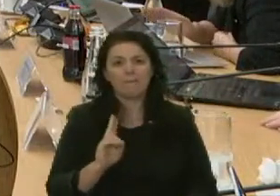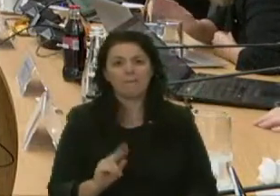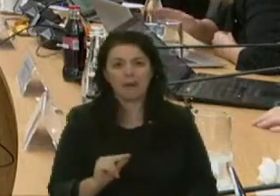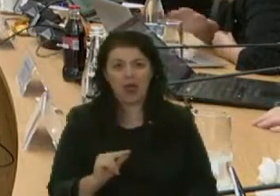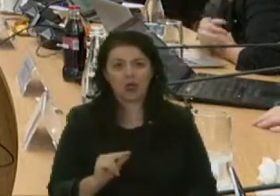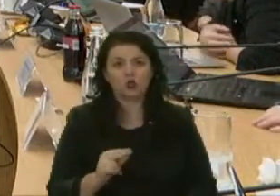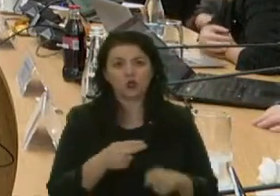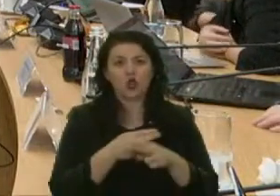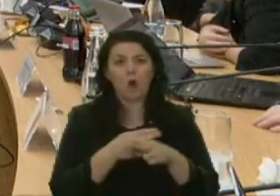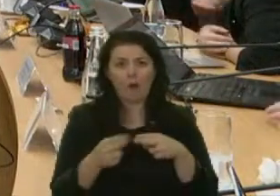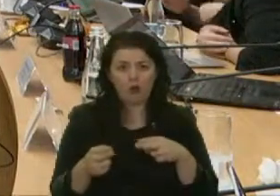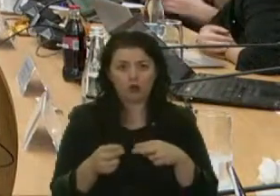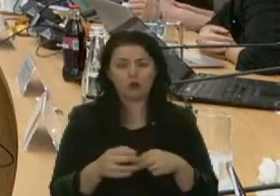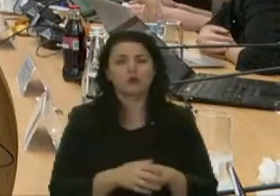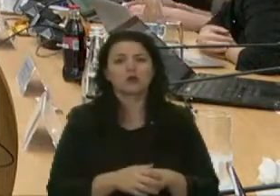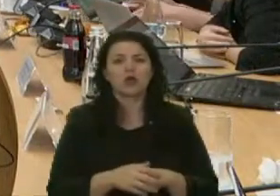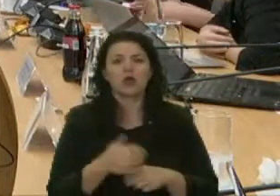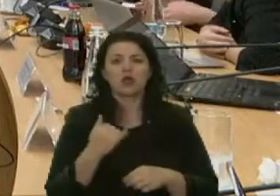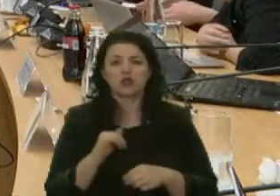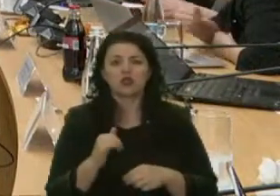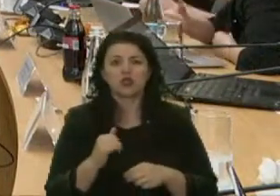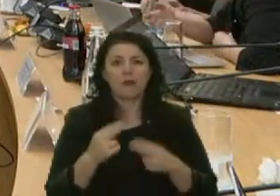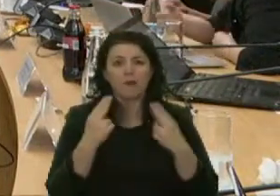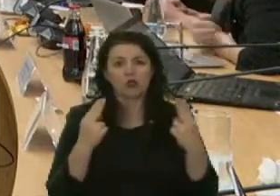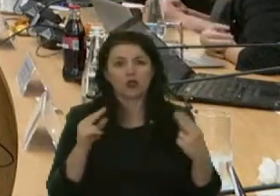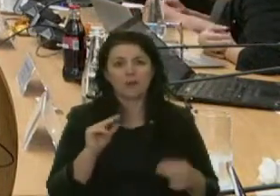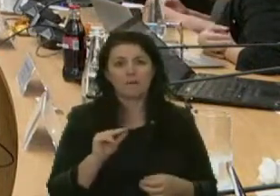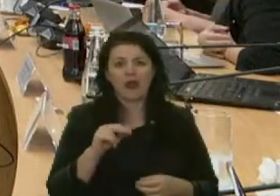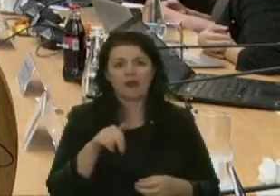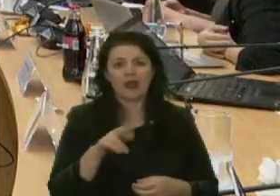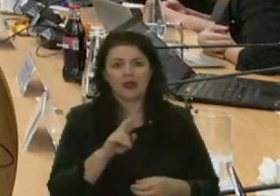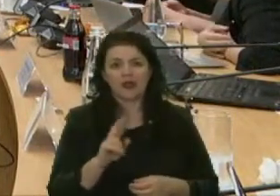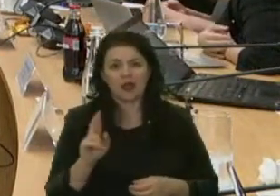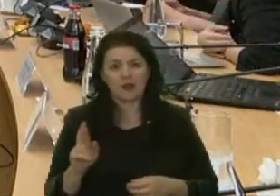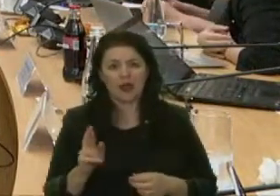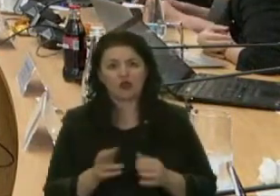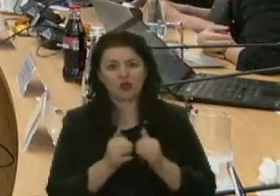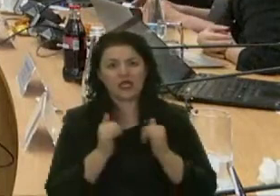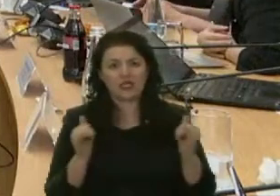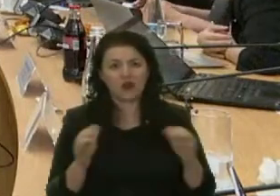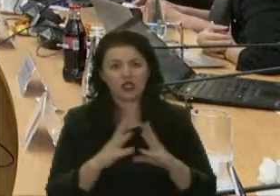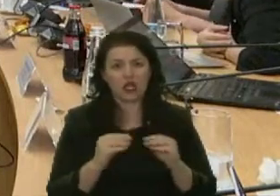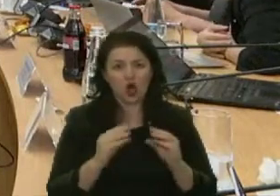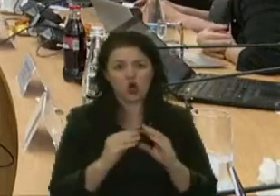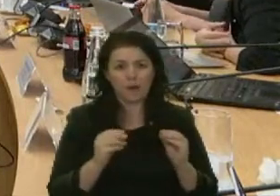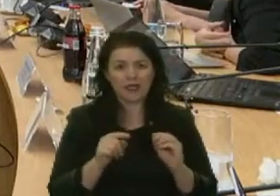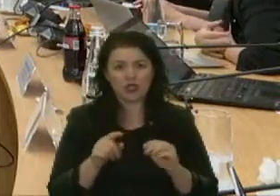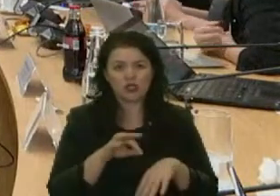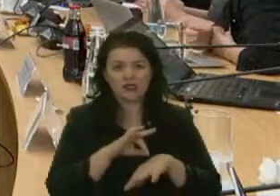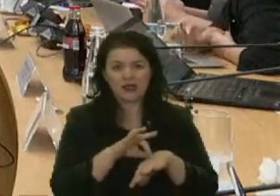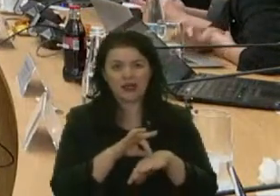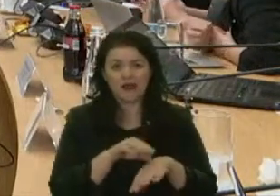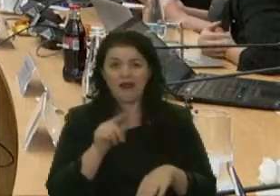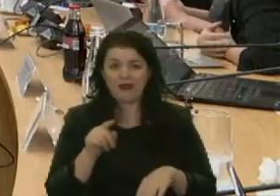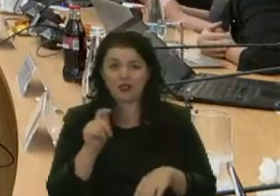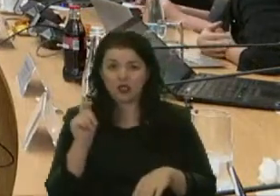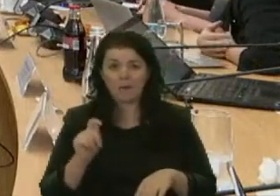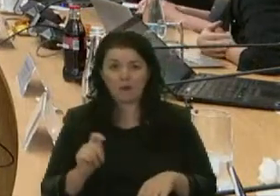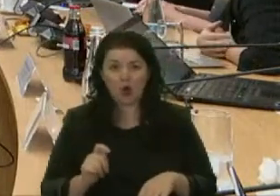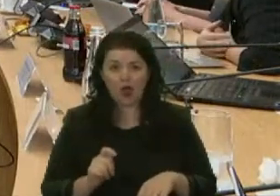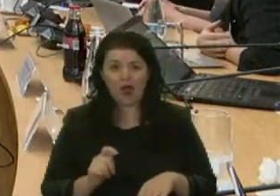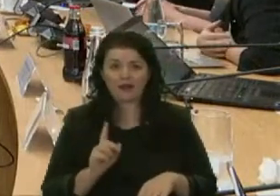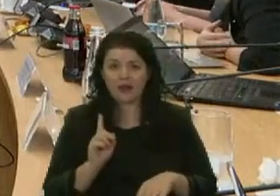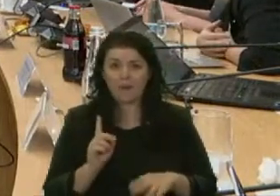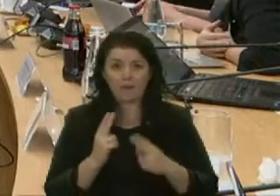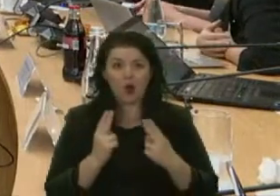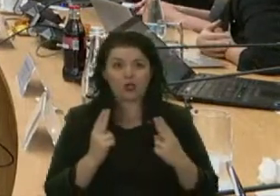reafirmăm importanța pnrr pentru dezvoltarea României în această direcție referitor la acest proiect de pe ordinea de zi însă